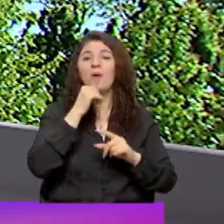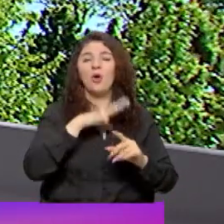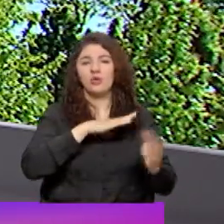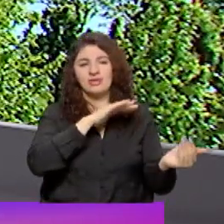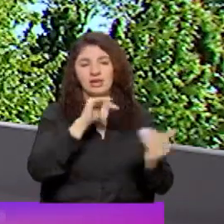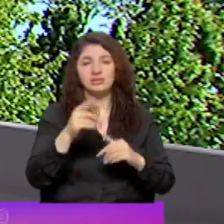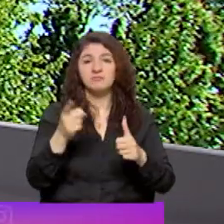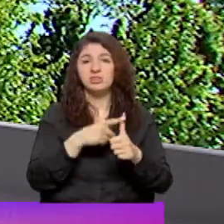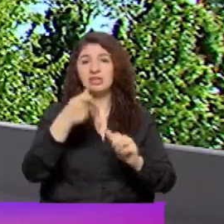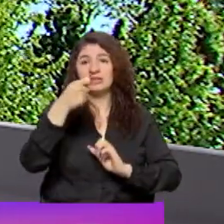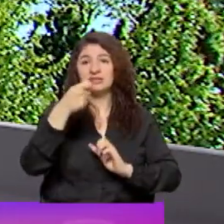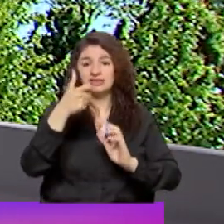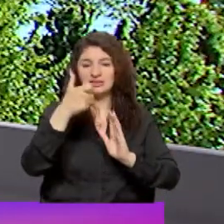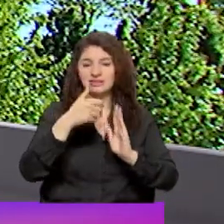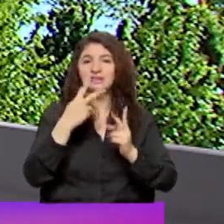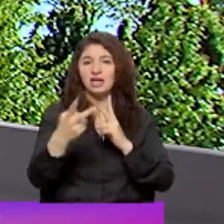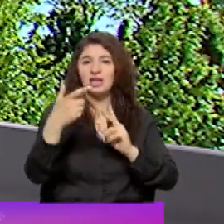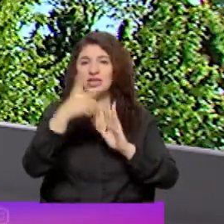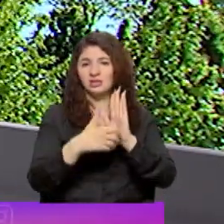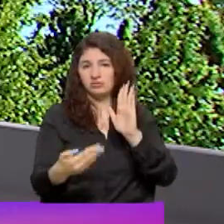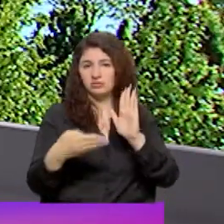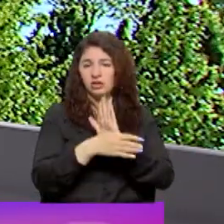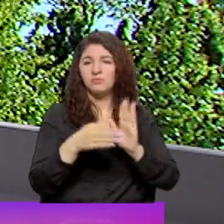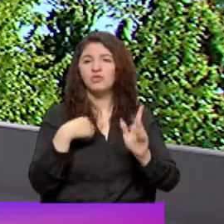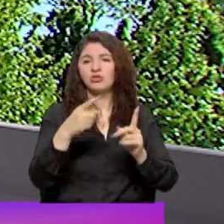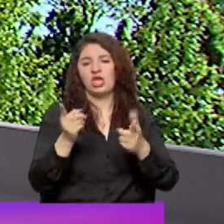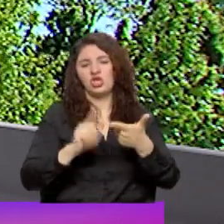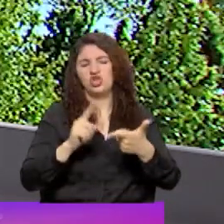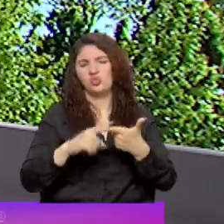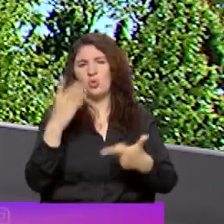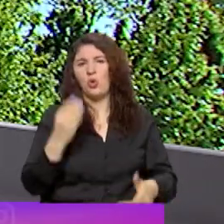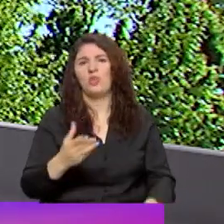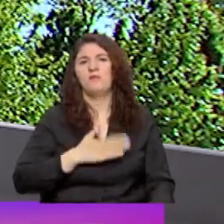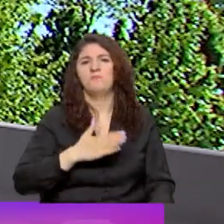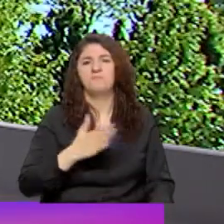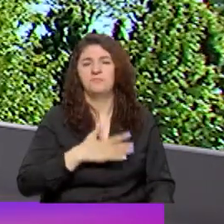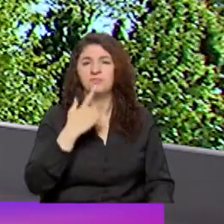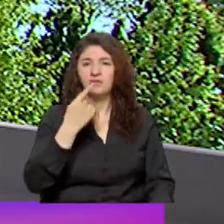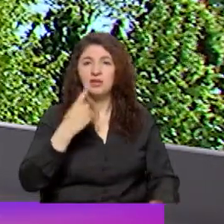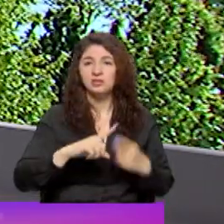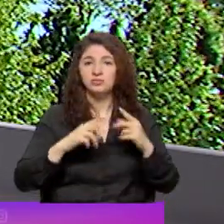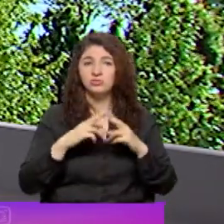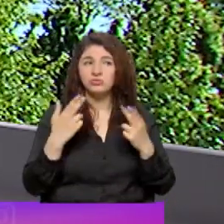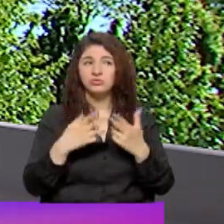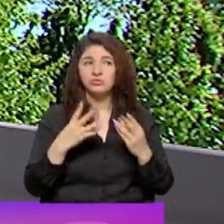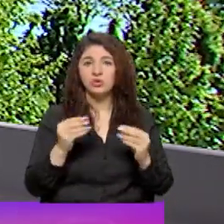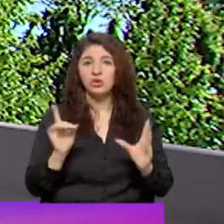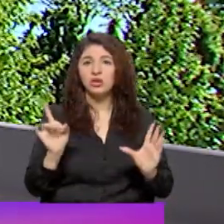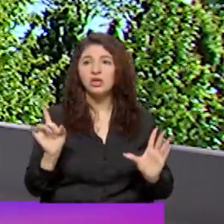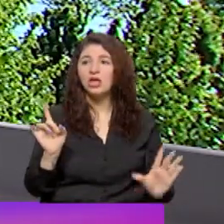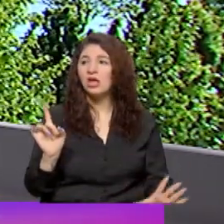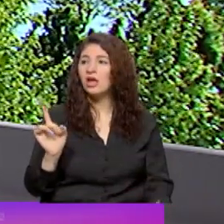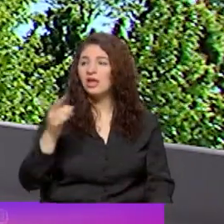bir sırada liste başı olsun Elazığ'da Ben de onun arkasından ikinci sırada olayım dedi siyaset dünyasında çok